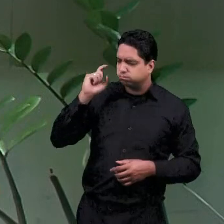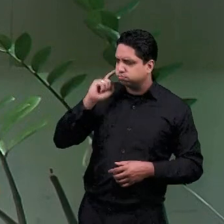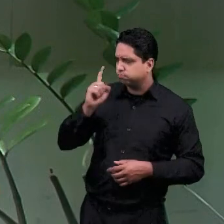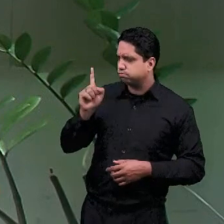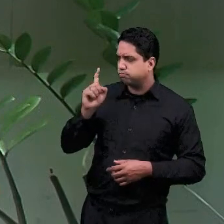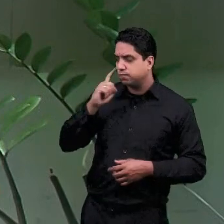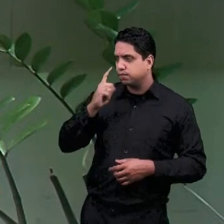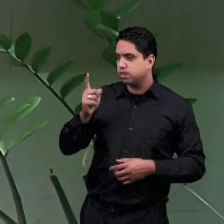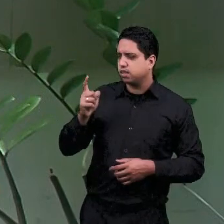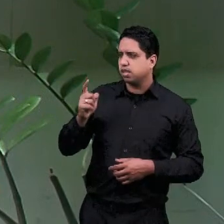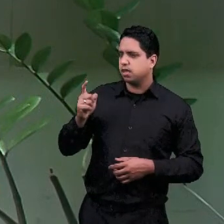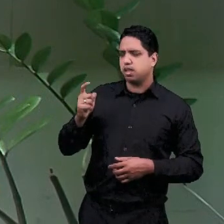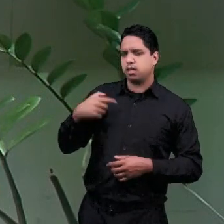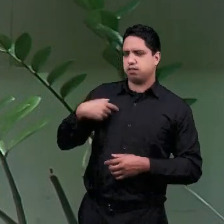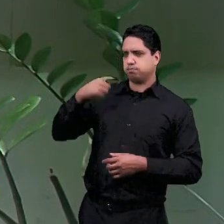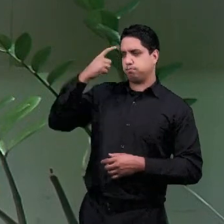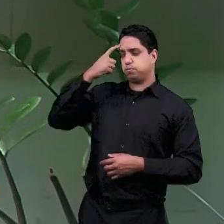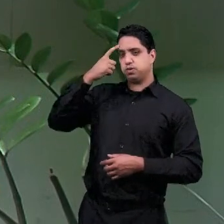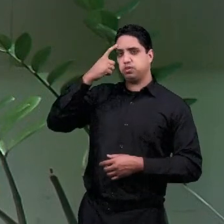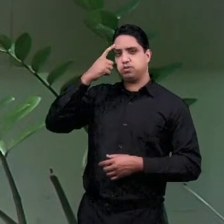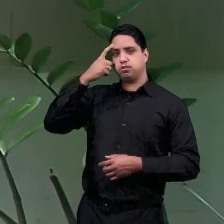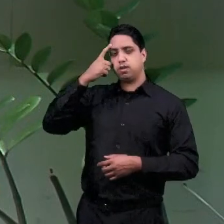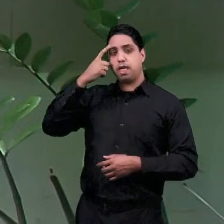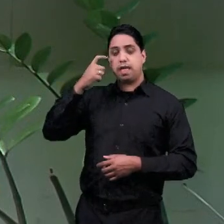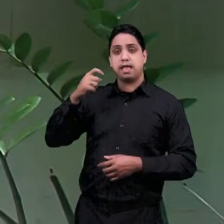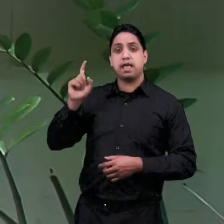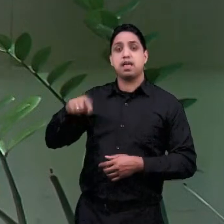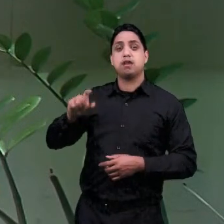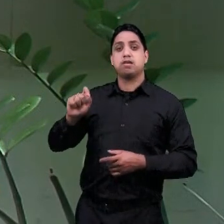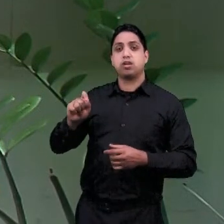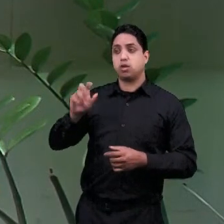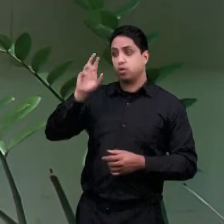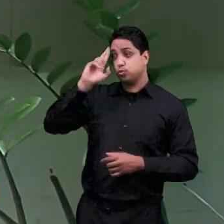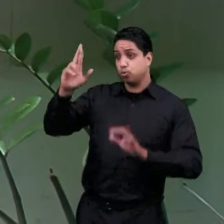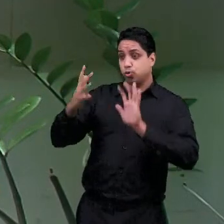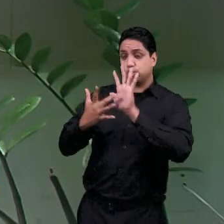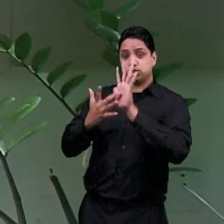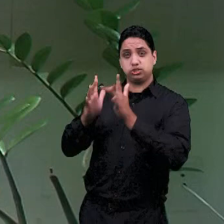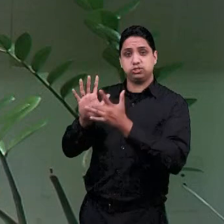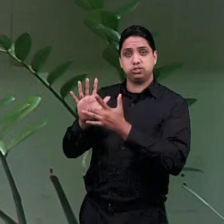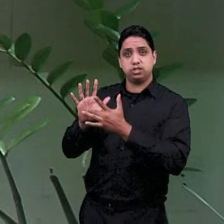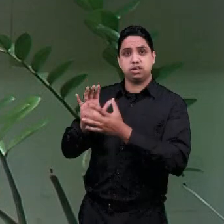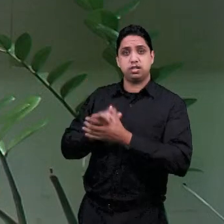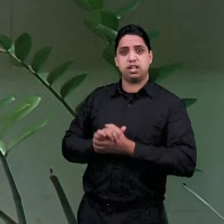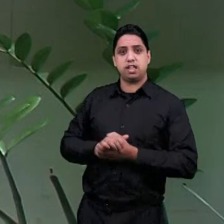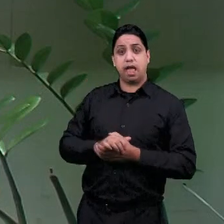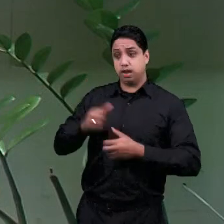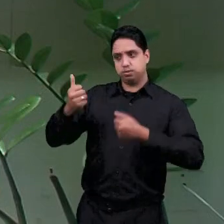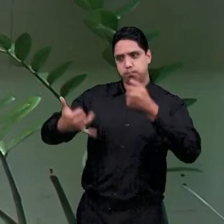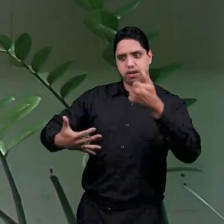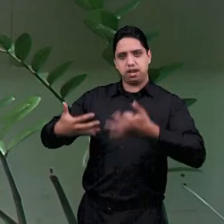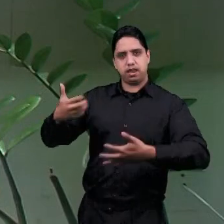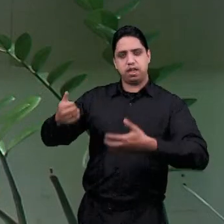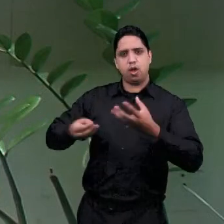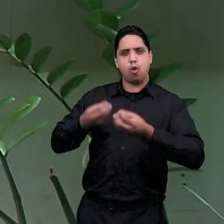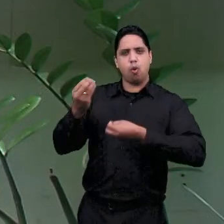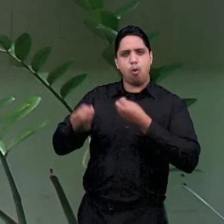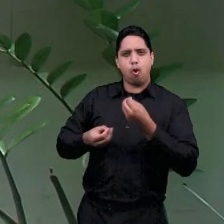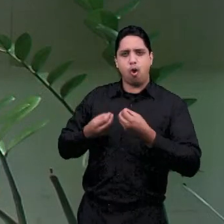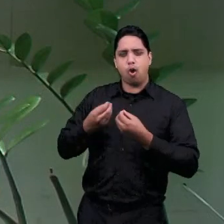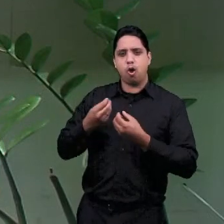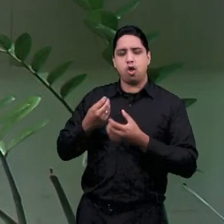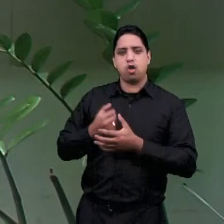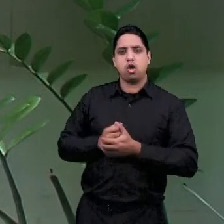qu'elle imaginait, elle a pensé qu'il pourrait être le Seigneur Jésus. Et elle décrit même ici la